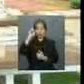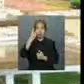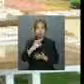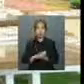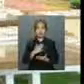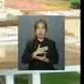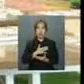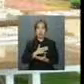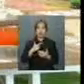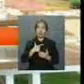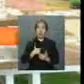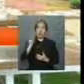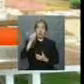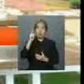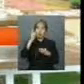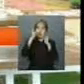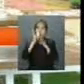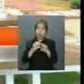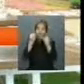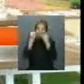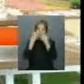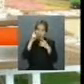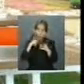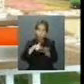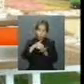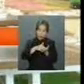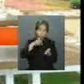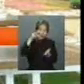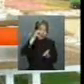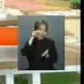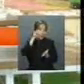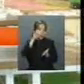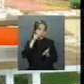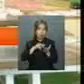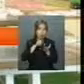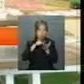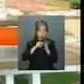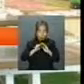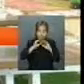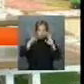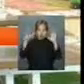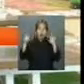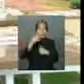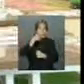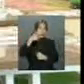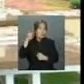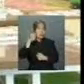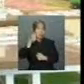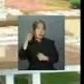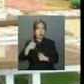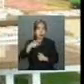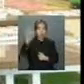นุ่มนวลนะครับความรู้สึกของการใช้สีน้ำคือสีน้ำมันเป็นอะไรที่เหมือนกับว่าเรารู้จักตั้งแต่เด็กเรารู้จักสีน้ำตั้งแต่